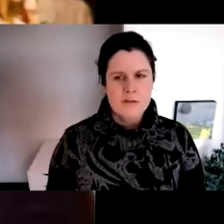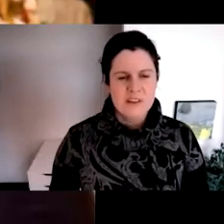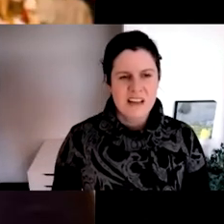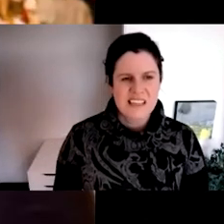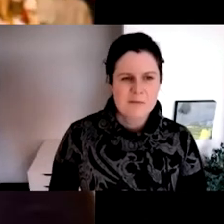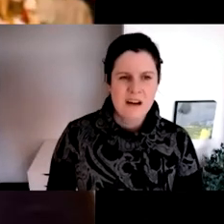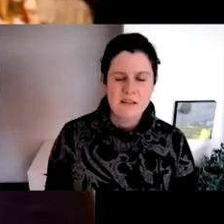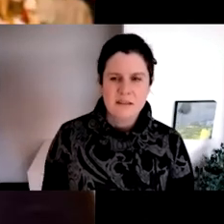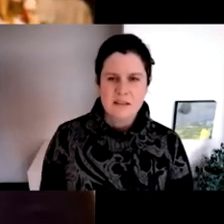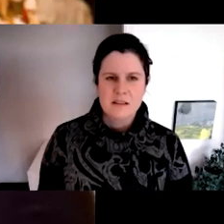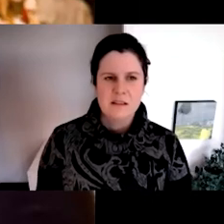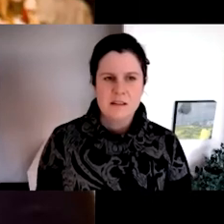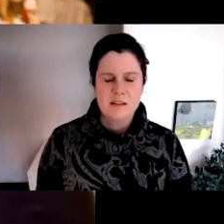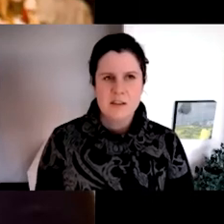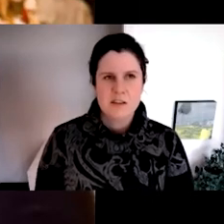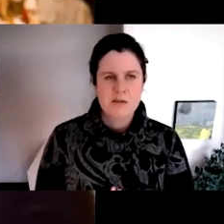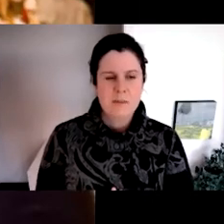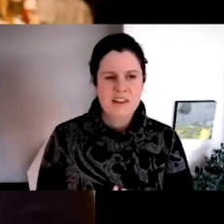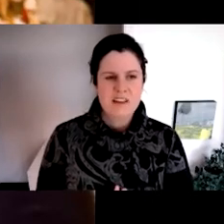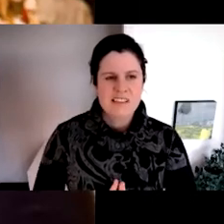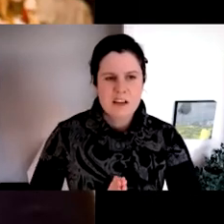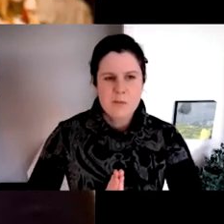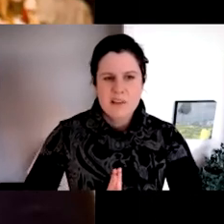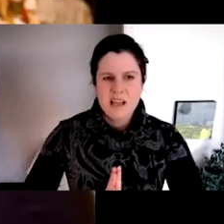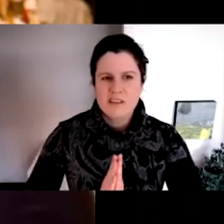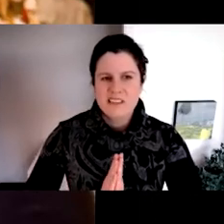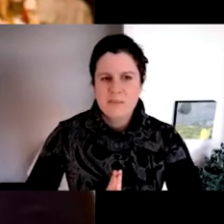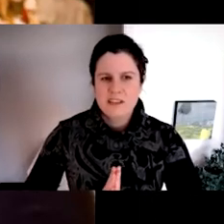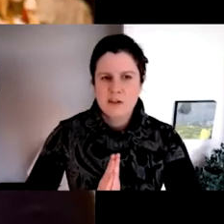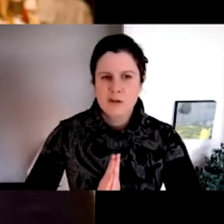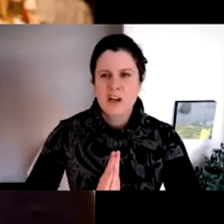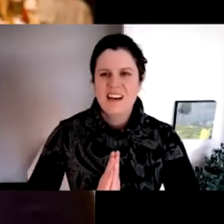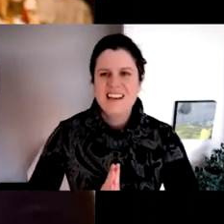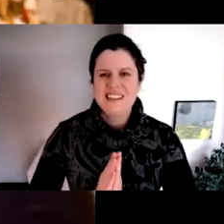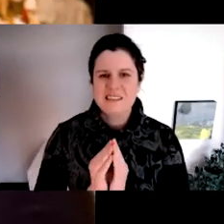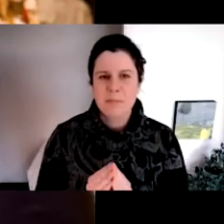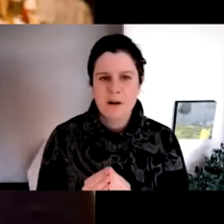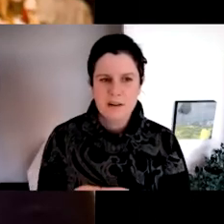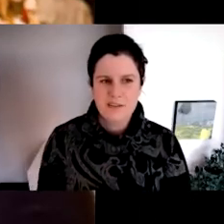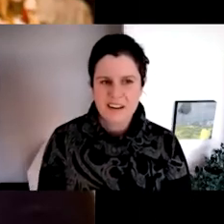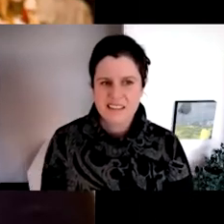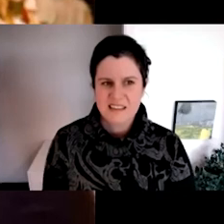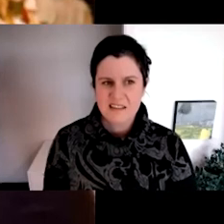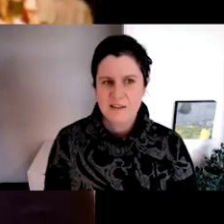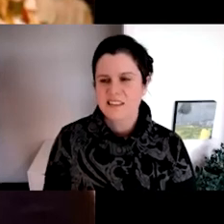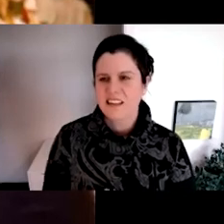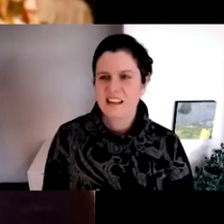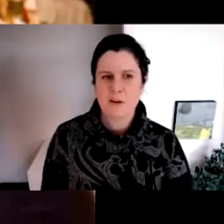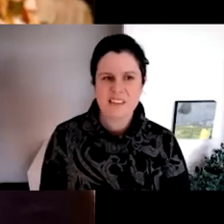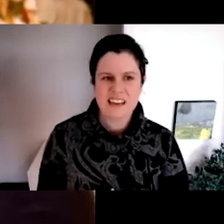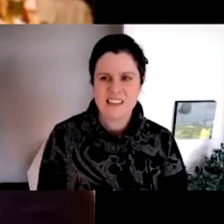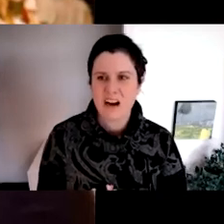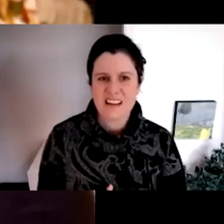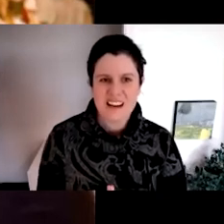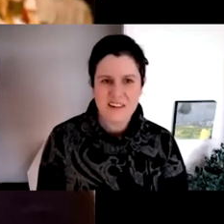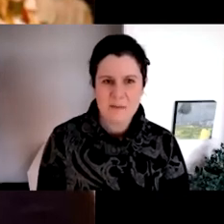au niveau de l'enseignement je trouve important de dire que plus de la moitié des personnes sourdes ne lisent pas le français donc certaines